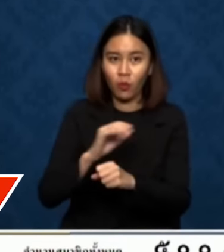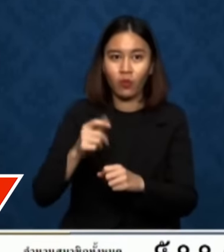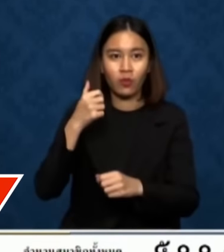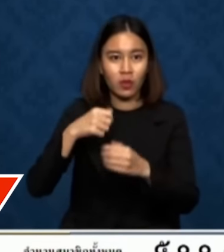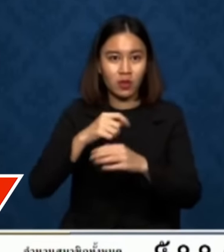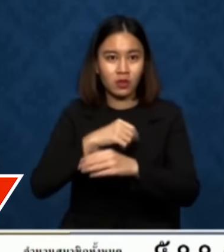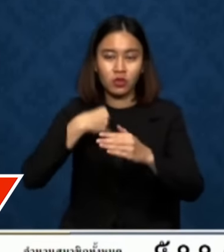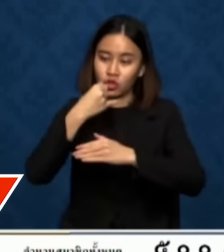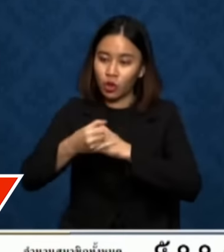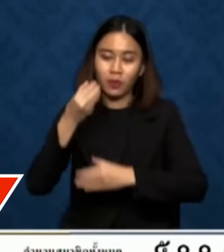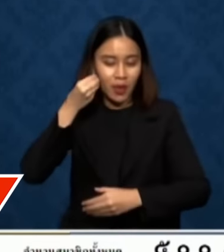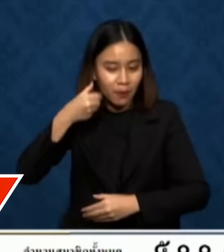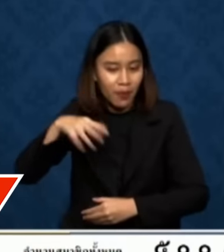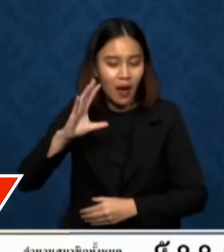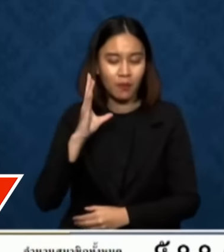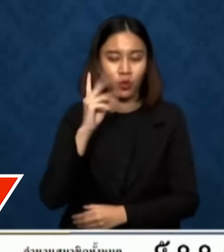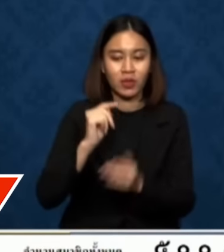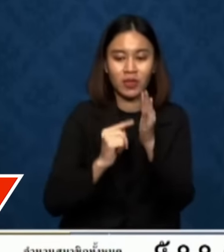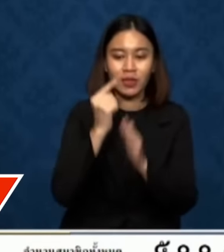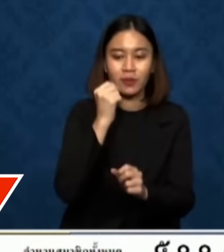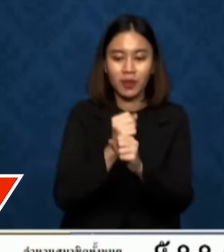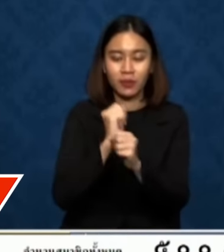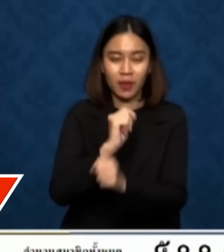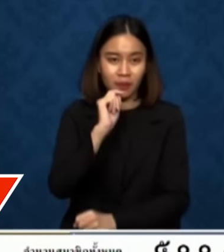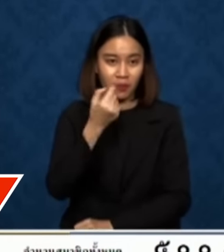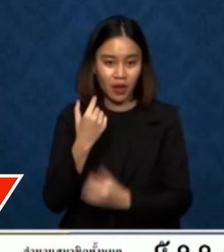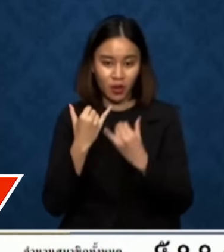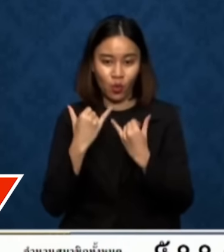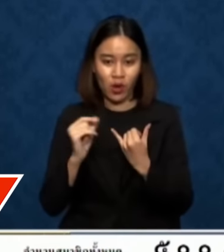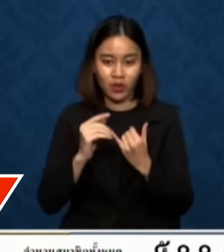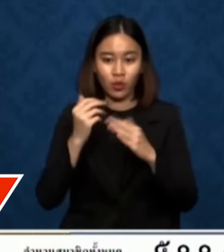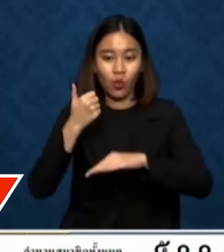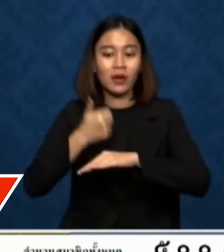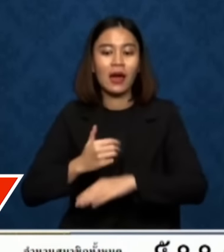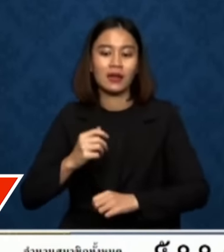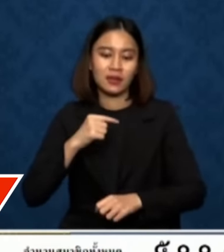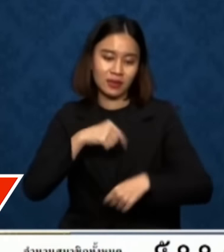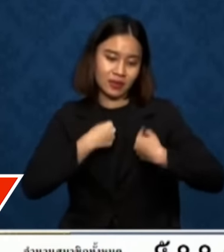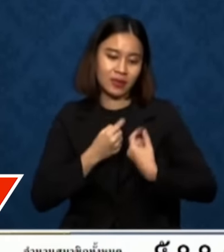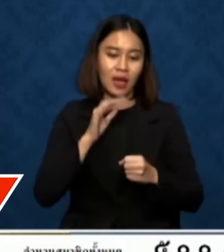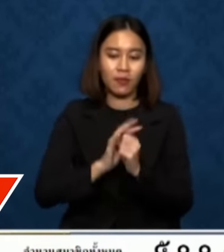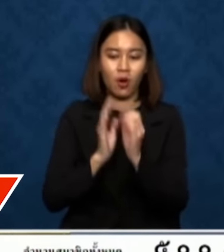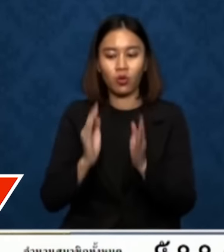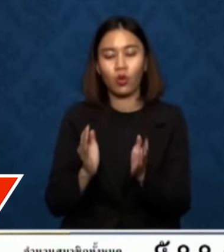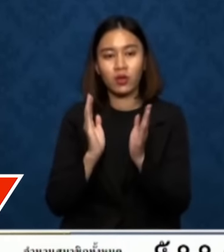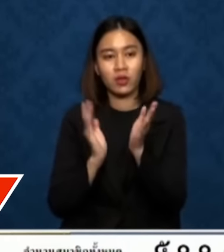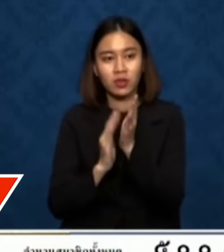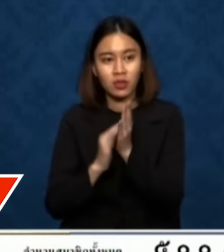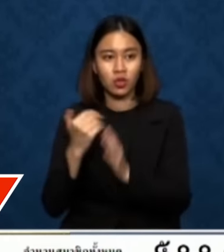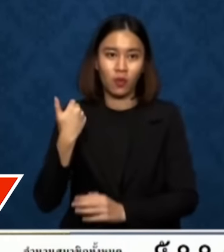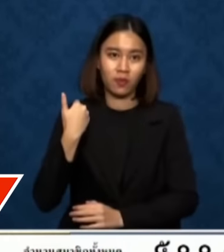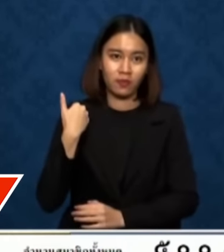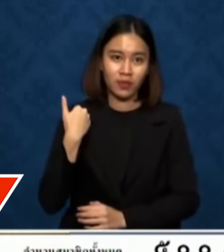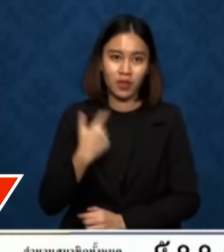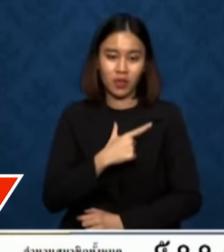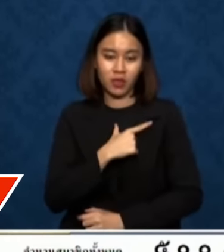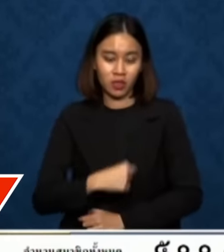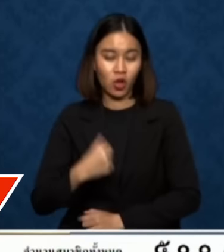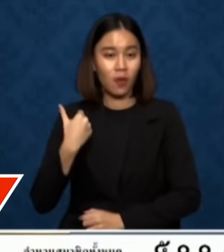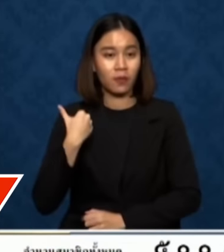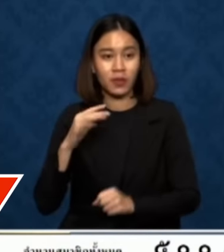านแยกย้ายค่ะพรุ่งนี้ก็มาเริ่มต้นงานใหม่วันนี้นายจ้างพอใจแล้วมีคนชื่นชมแล้วมีกระแสความนิยมแ